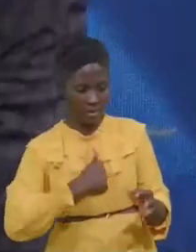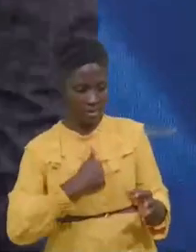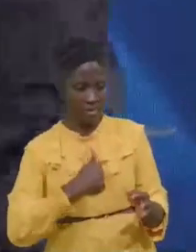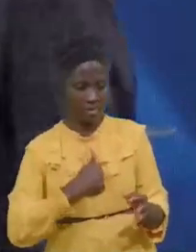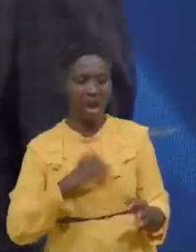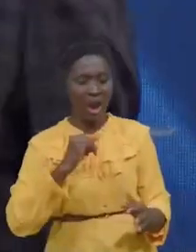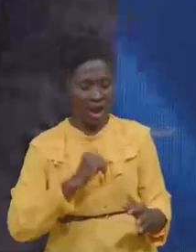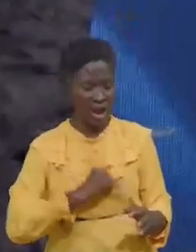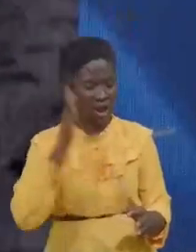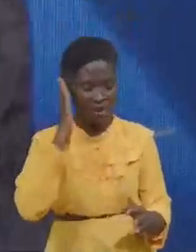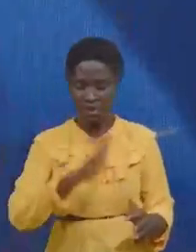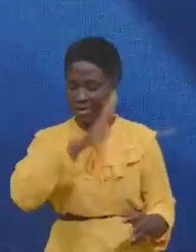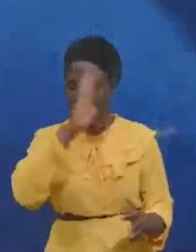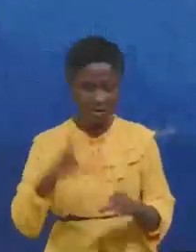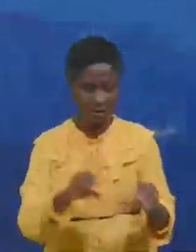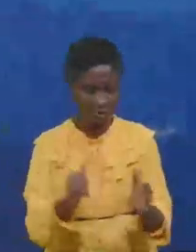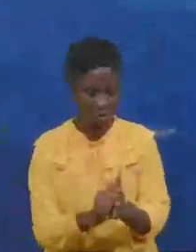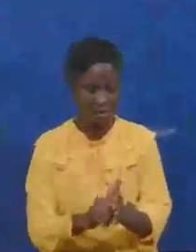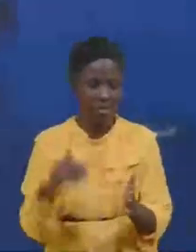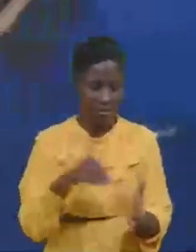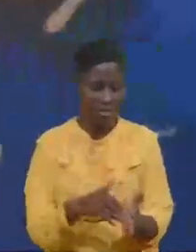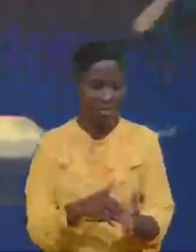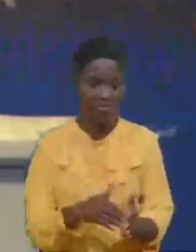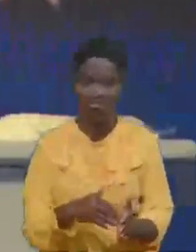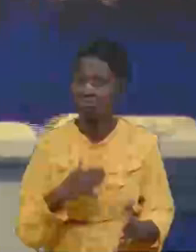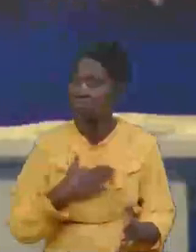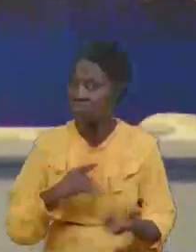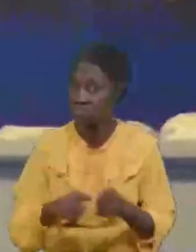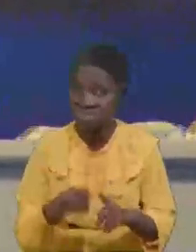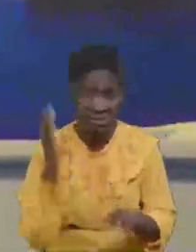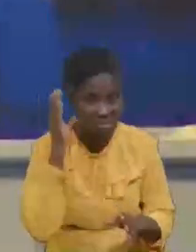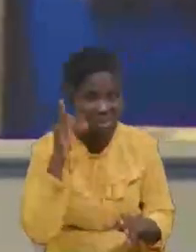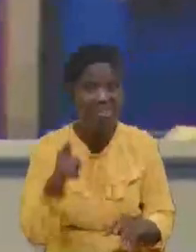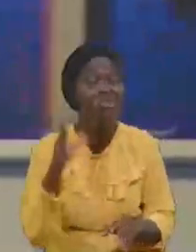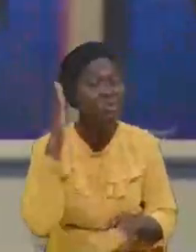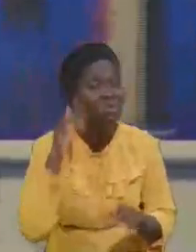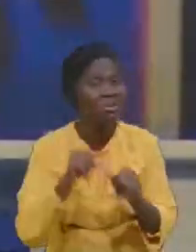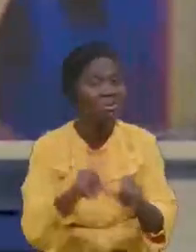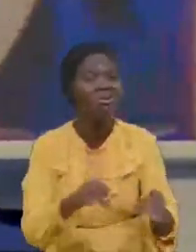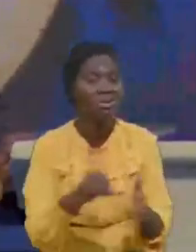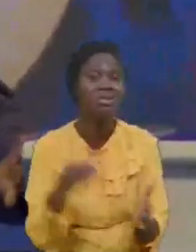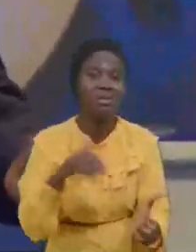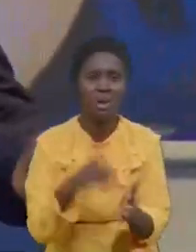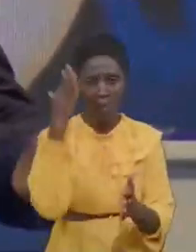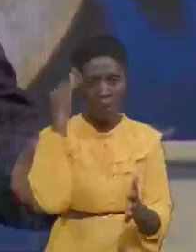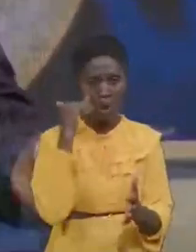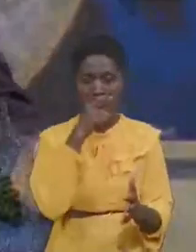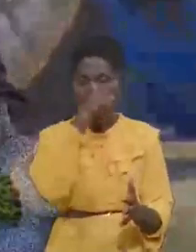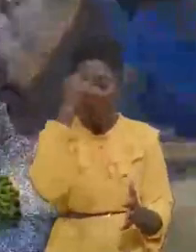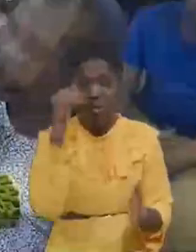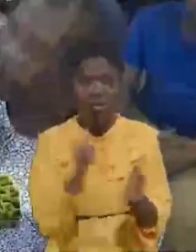ne jamais faire cela. Mon ami, tu vas le faire encore. Tu sais pourquoi? parce que c'est ta